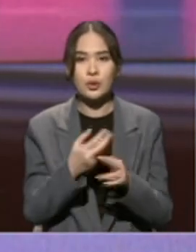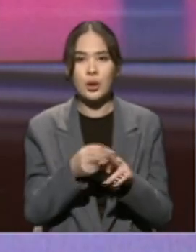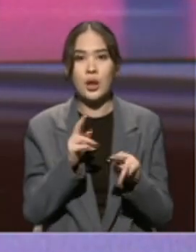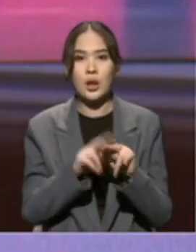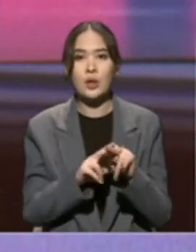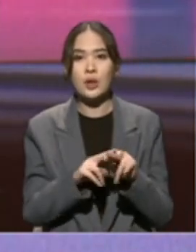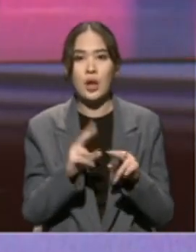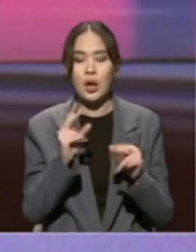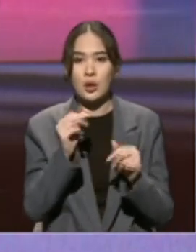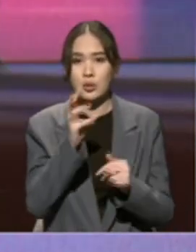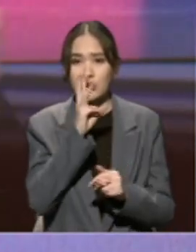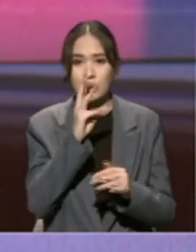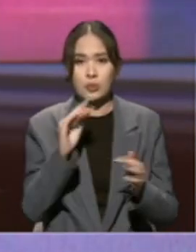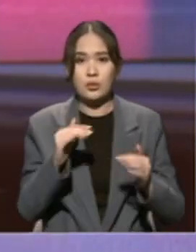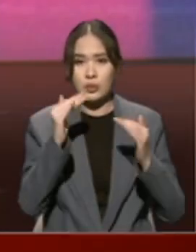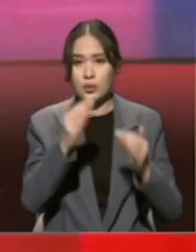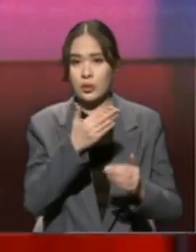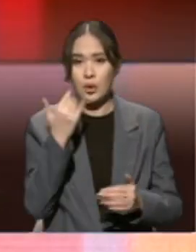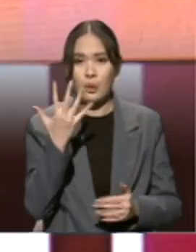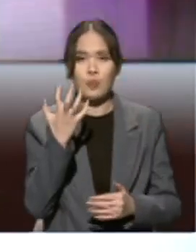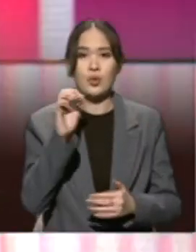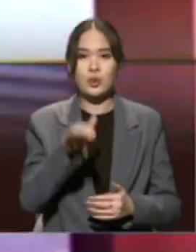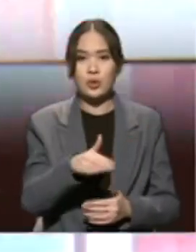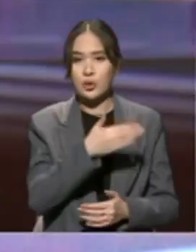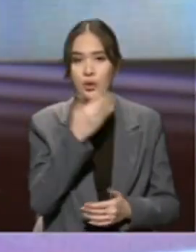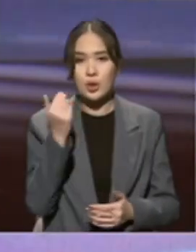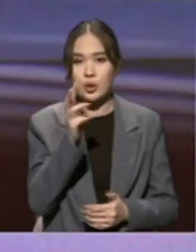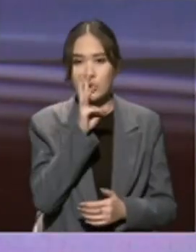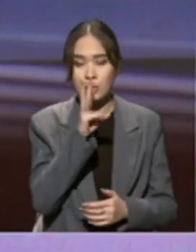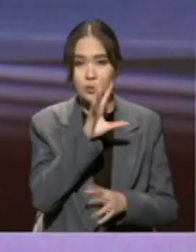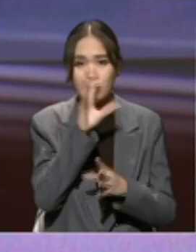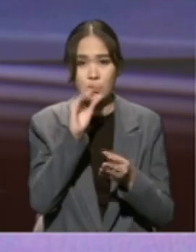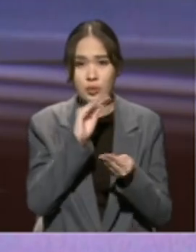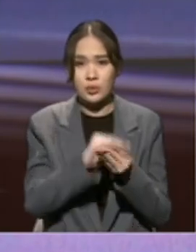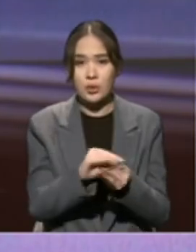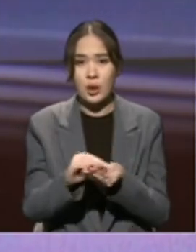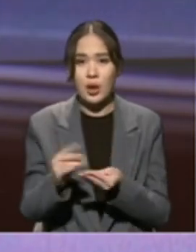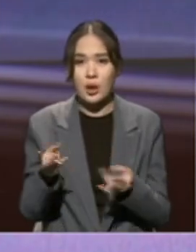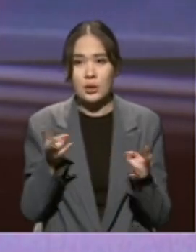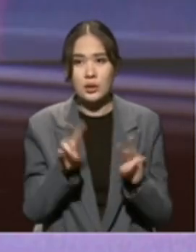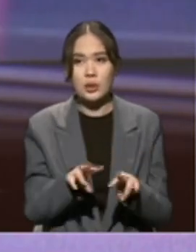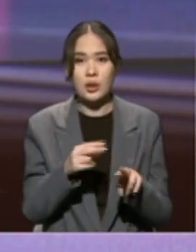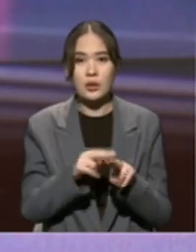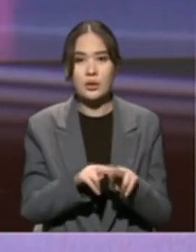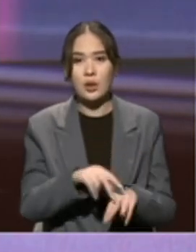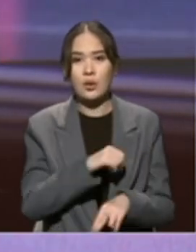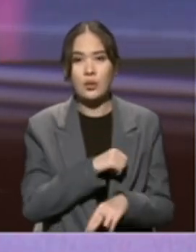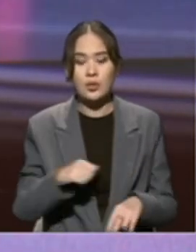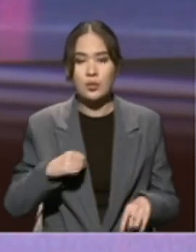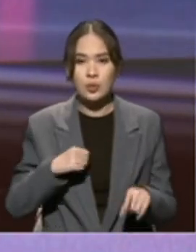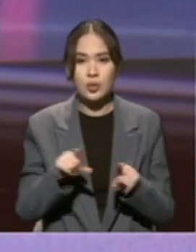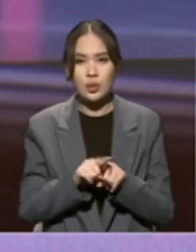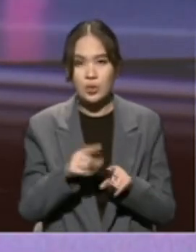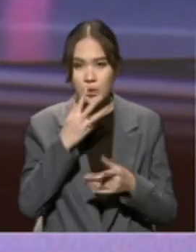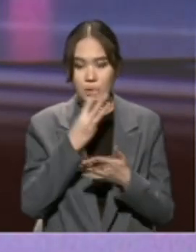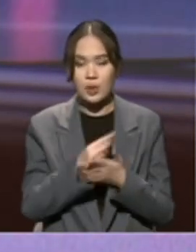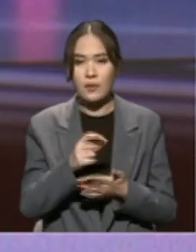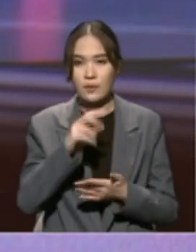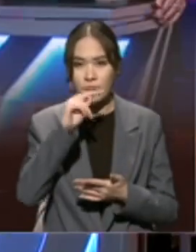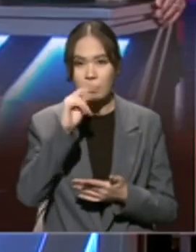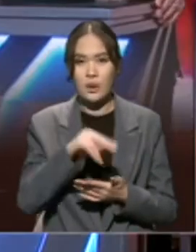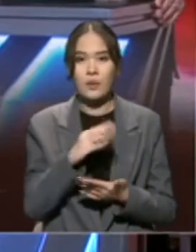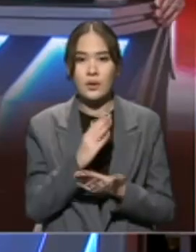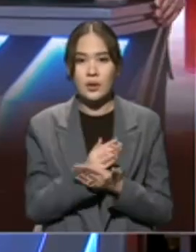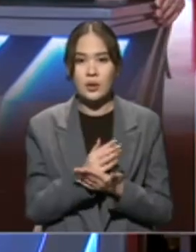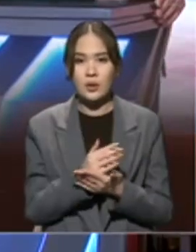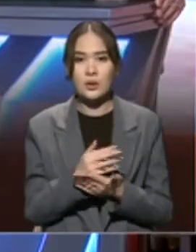кеткен жоқ қой. Халықтың табысы 500 мың болып кеткен жоқ. Бәрі сол деңгейде қалды. Сондықтан да өзімізден де бар кейбір нәрселер. Дұрыс